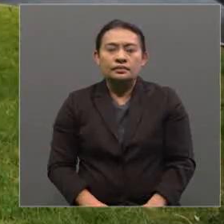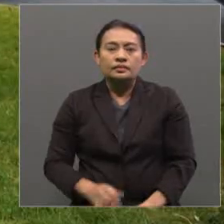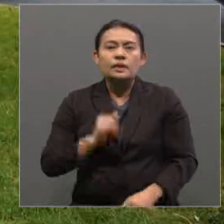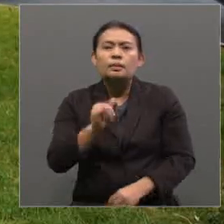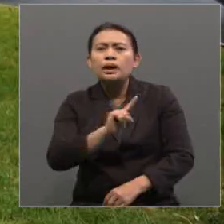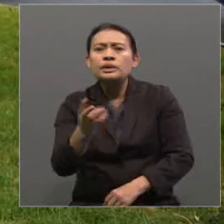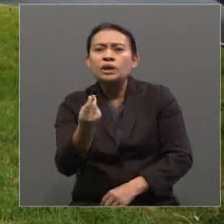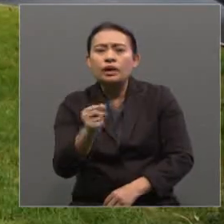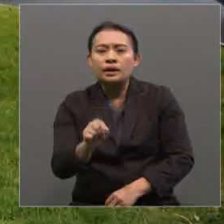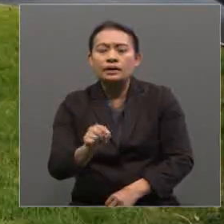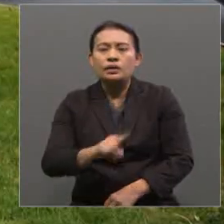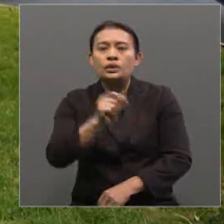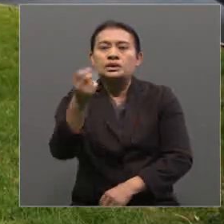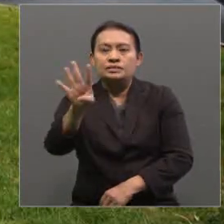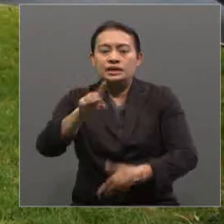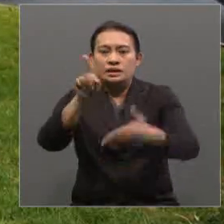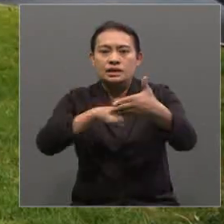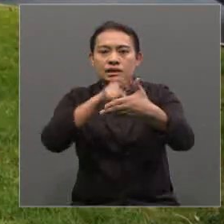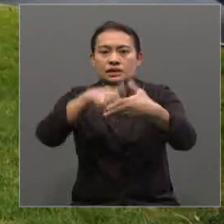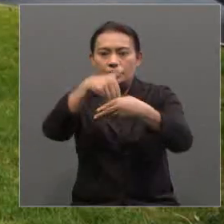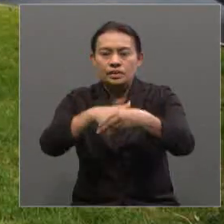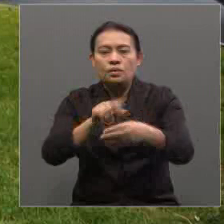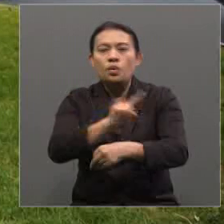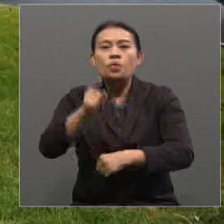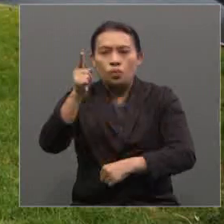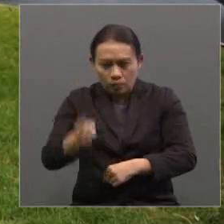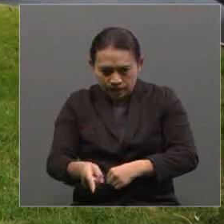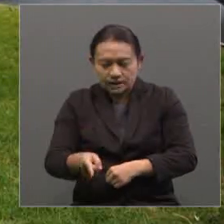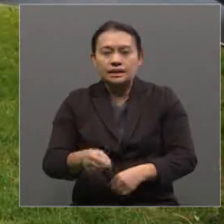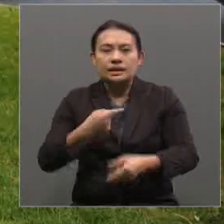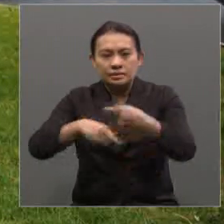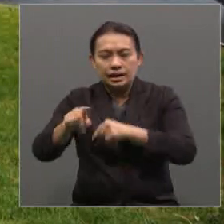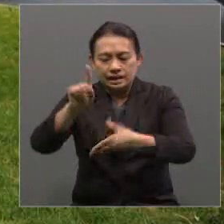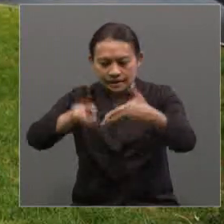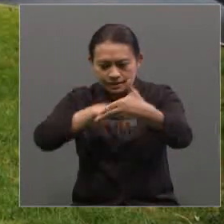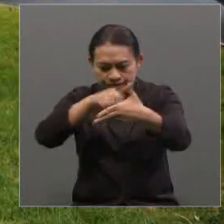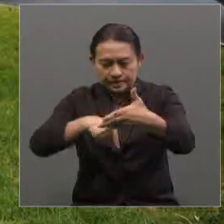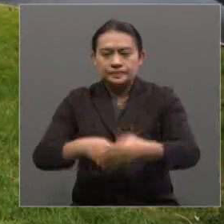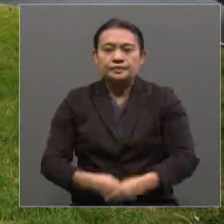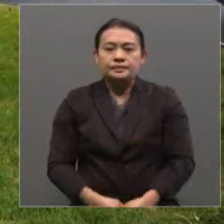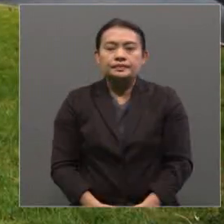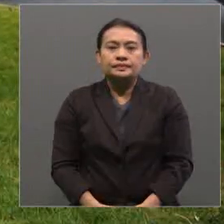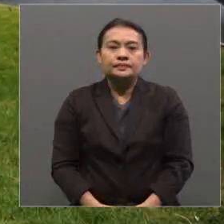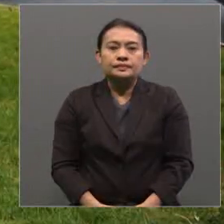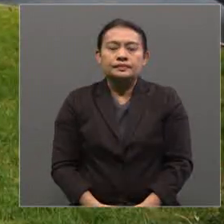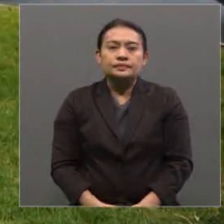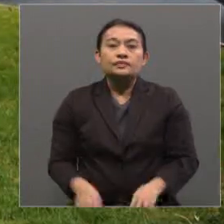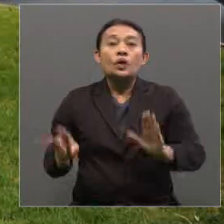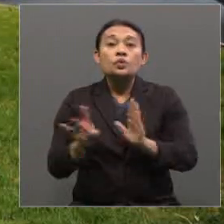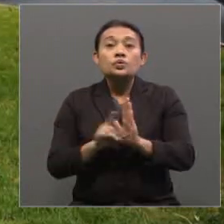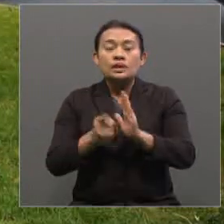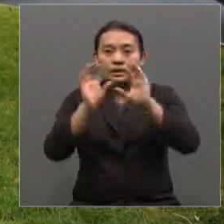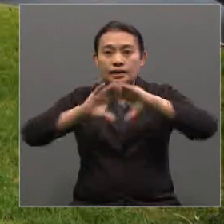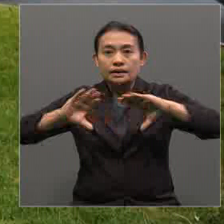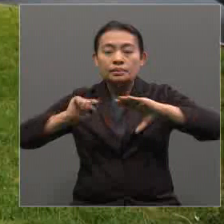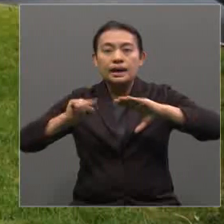ที่14ครับ 14ค่ะ วันจริงเลย ค่ะ วันจริงเลยโอเคและสุดท้ายถ้าได้รัฐบาลขึ้นมา